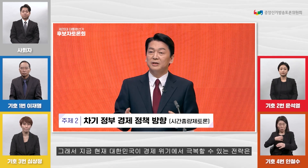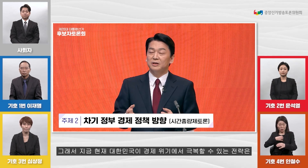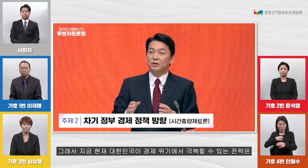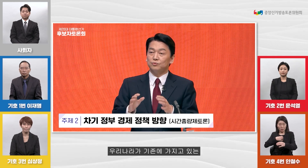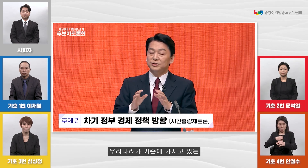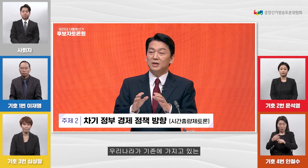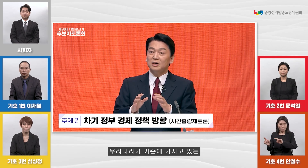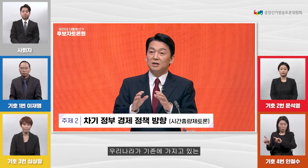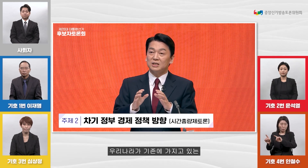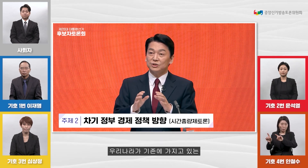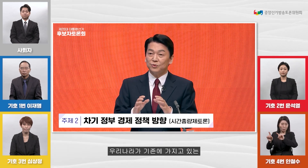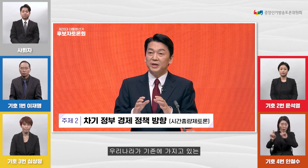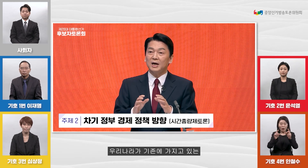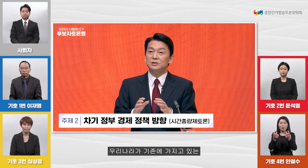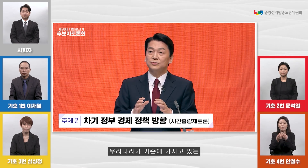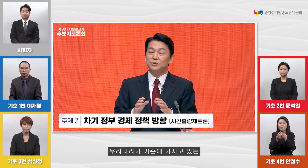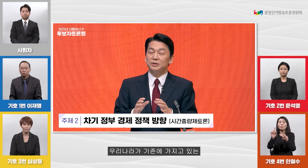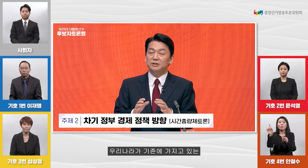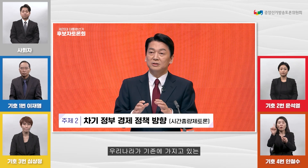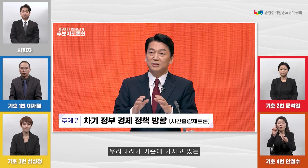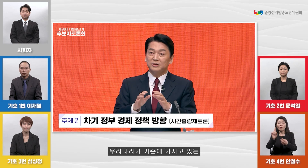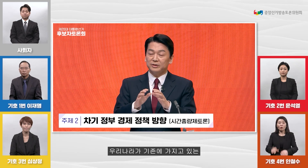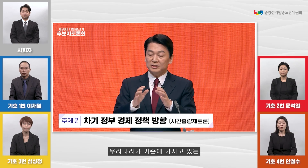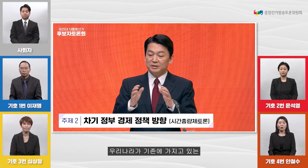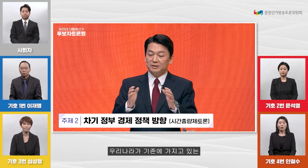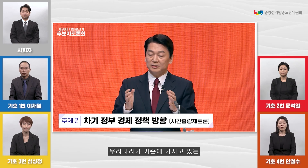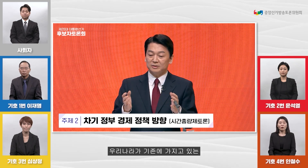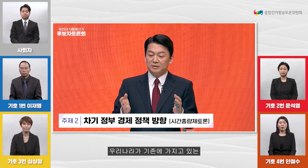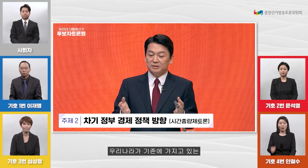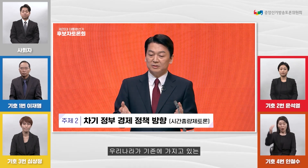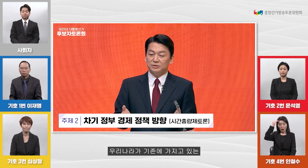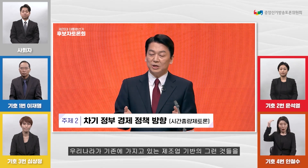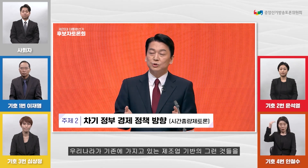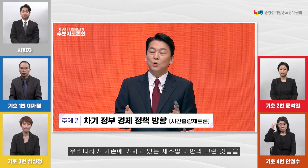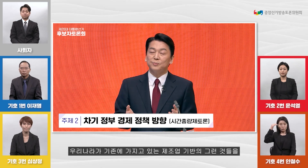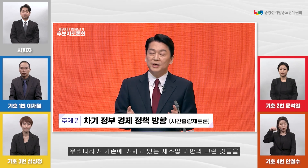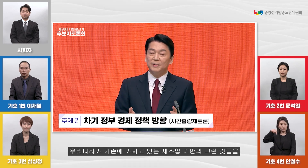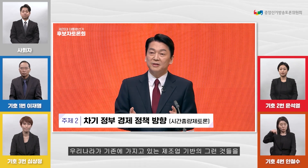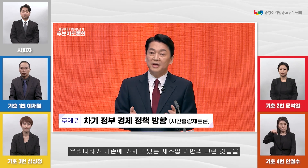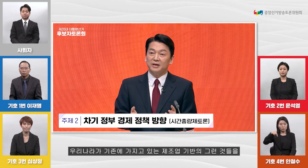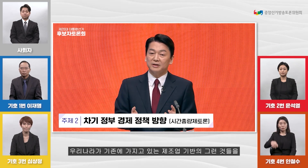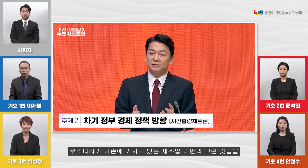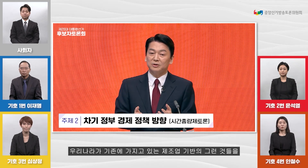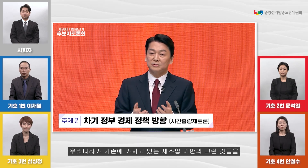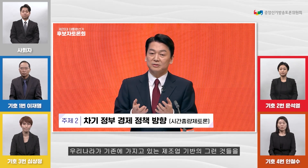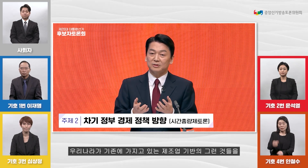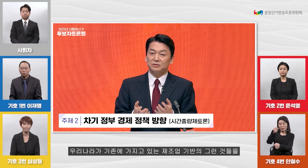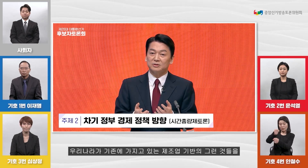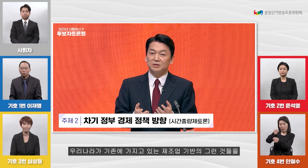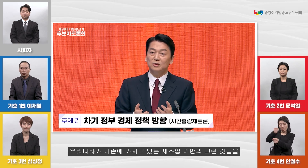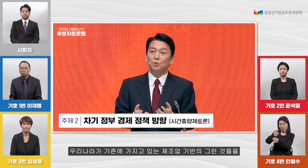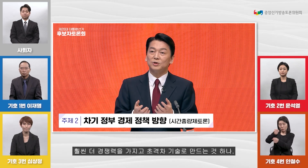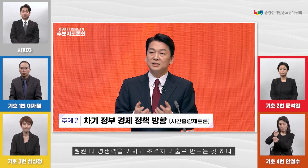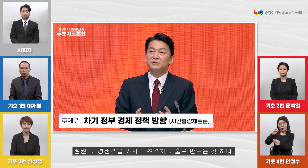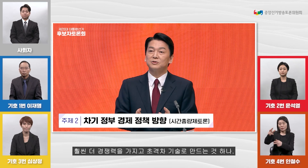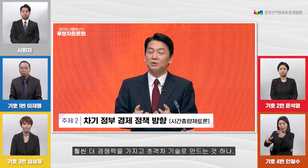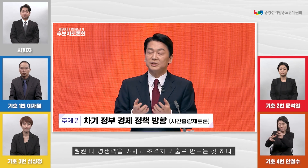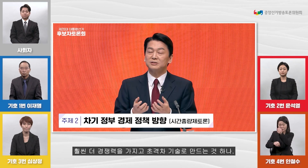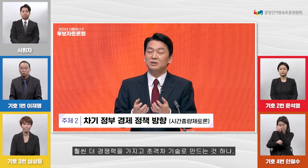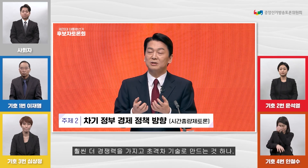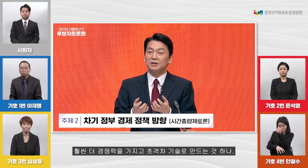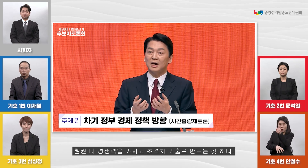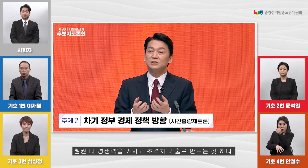전략은 우리나라가 기존에 가지고 있는 그 제조업 기반의 그런 것들을 훨씬